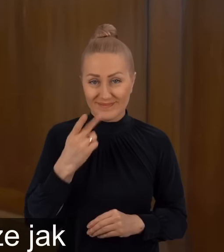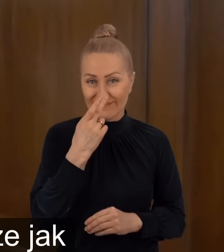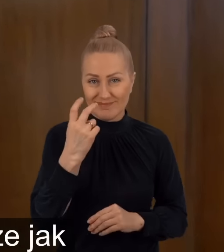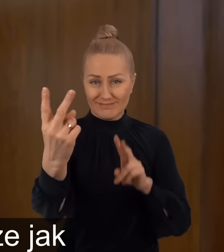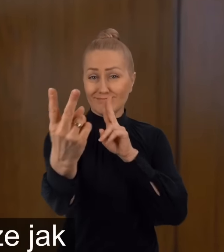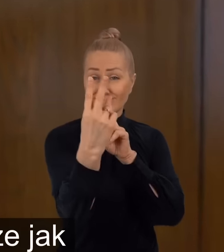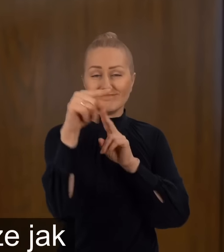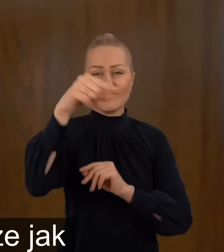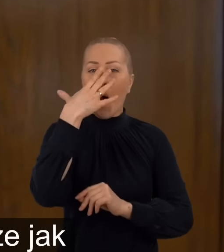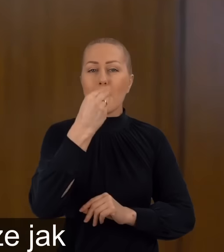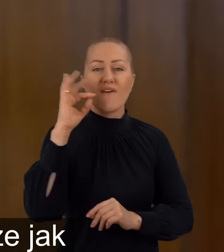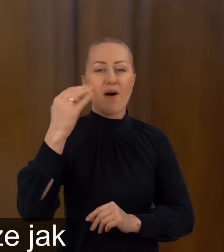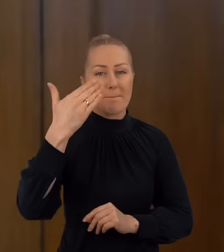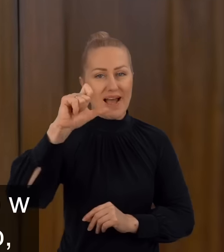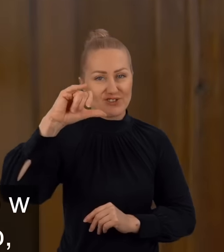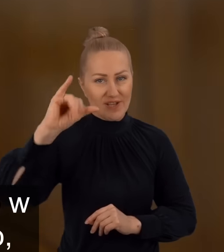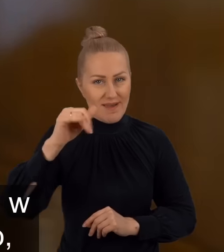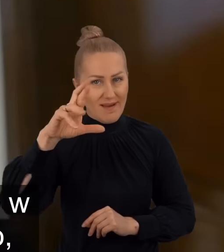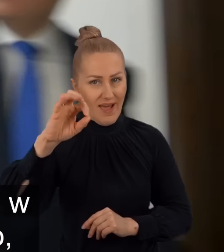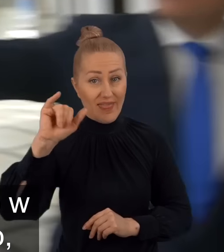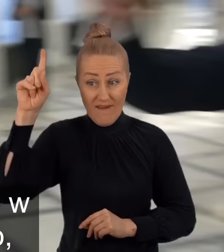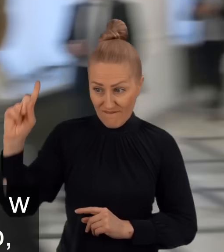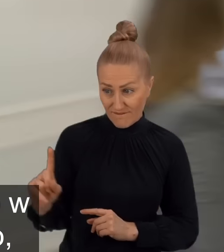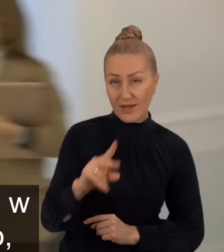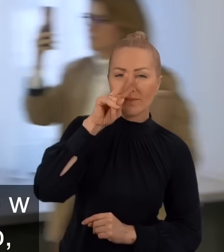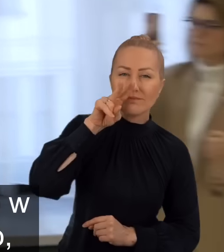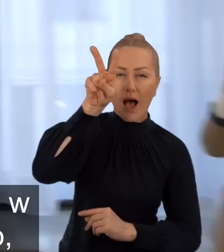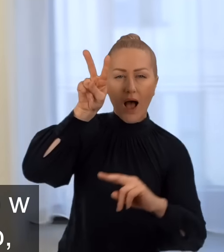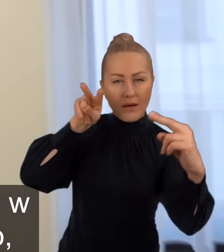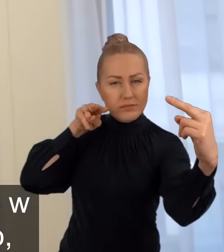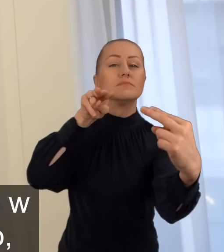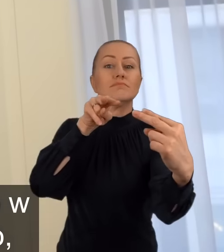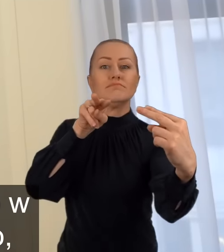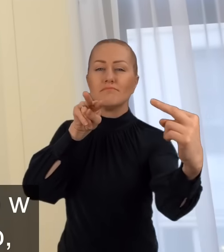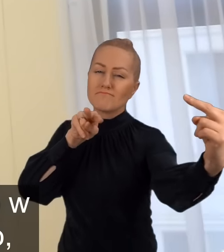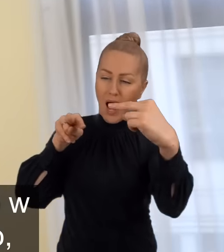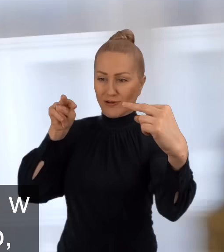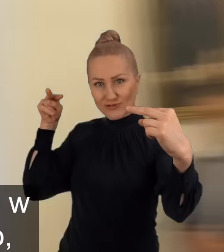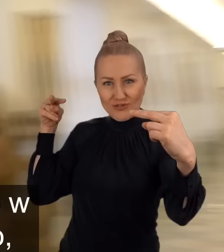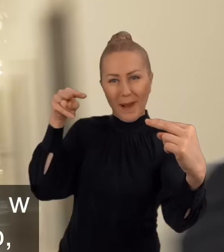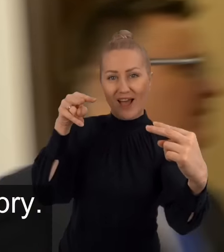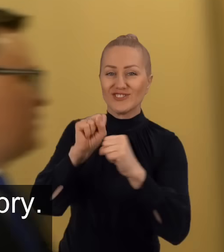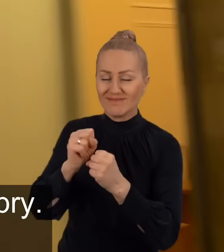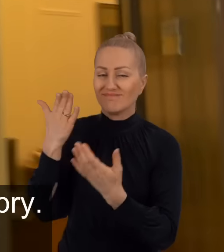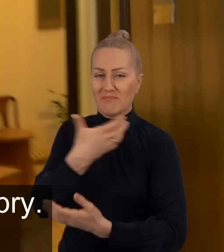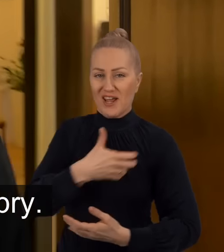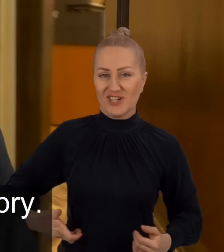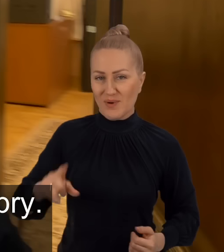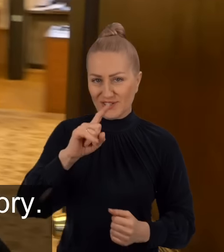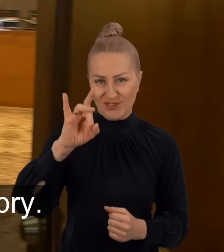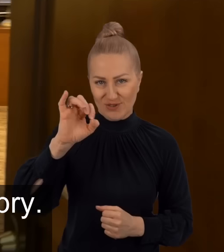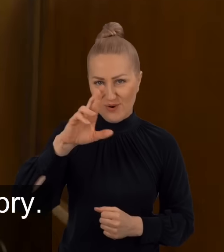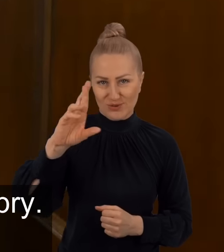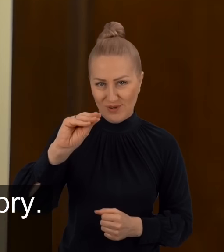obok Macieja Rataja, żeby zawsze jak wychodzi, spoglądał mu prosto w oczy, a on spoglądał na niego, marszałek